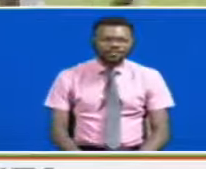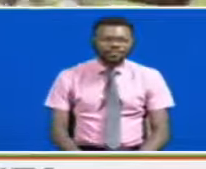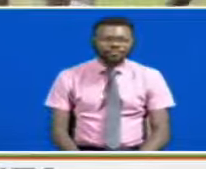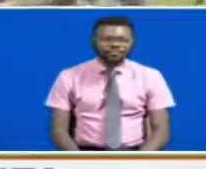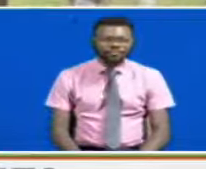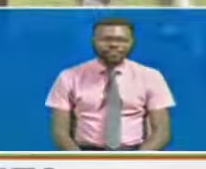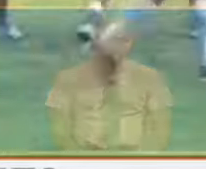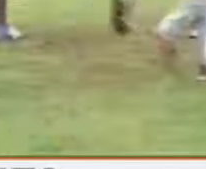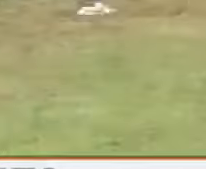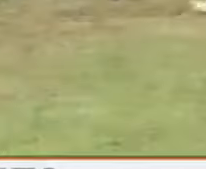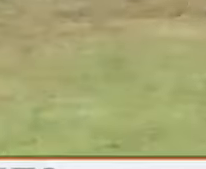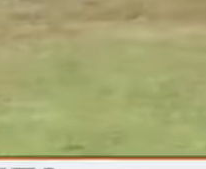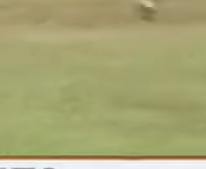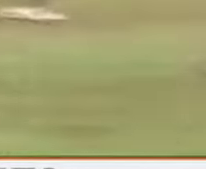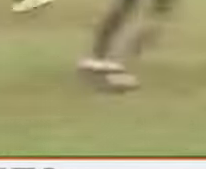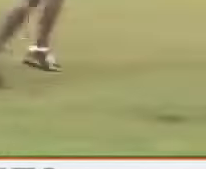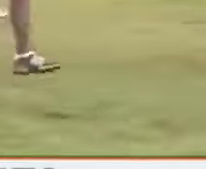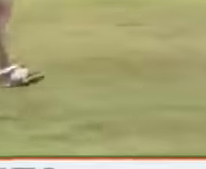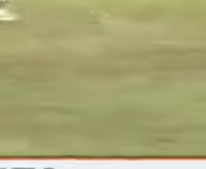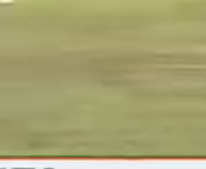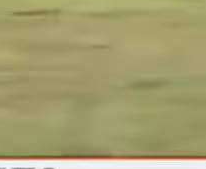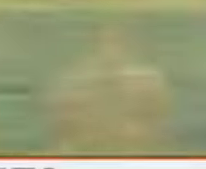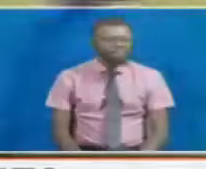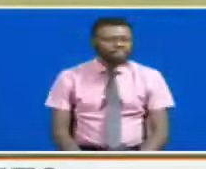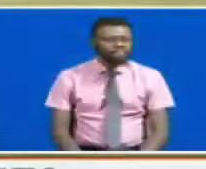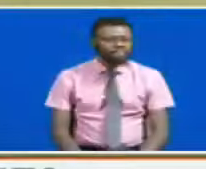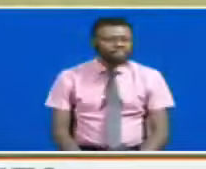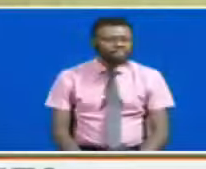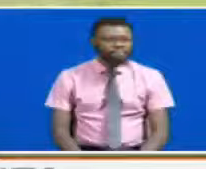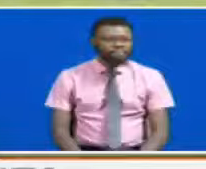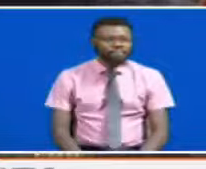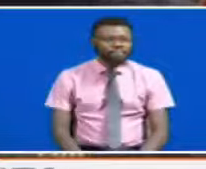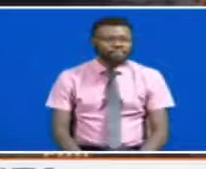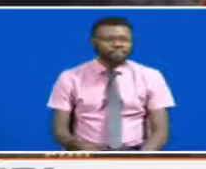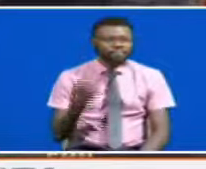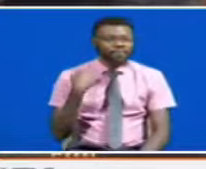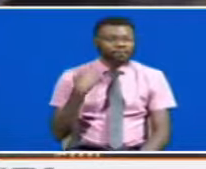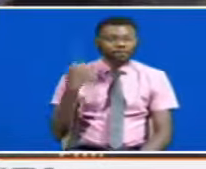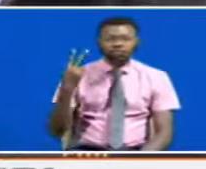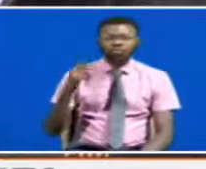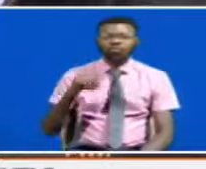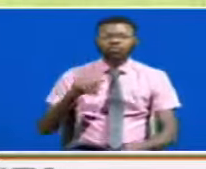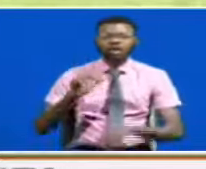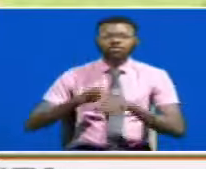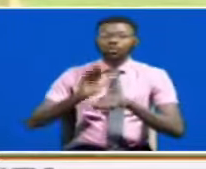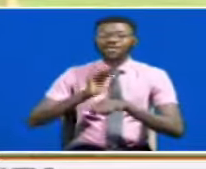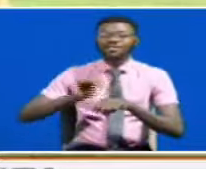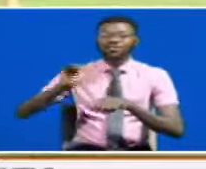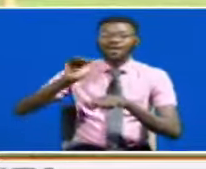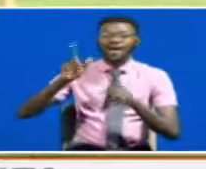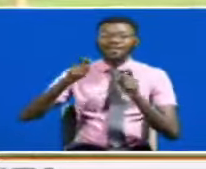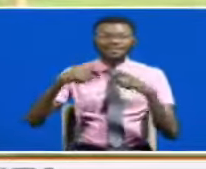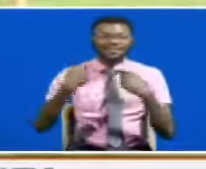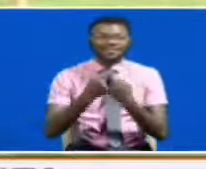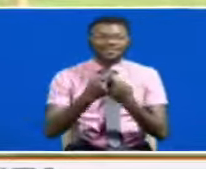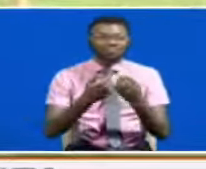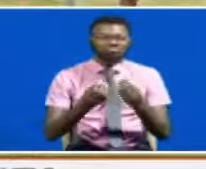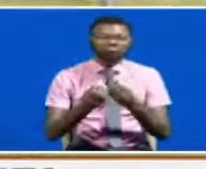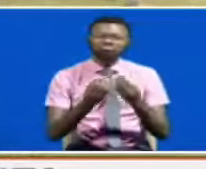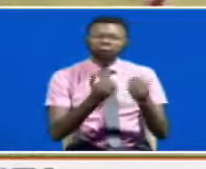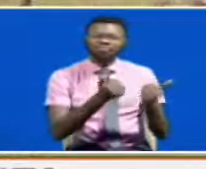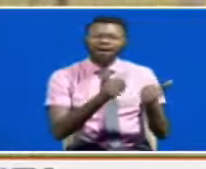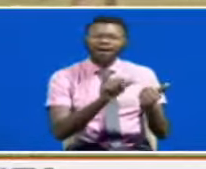Timu ya Kisiwa mabao 14-9 huku nafasi ya pili ikiwaendea timu ya Transoia Machine baada ya kuicharaza timu ya